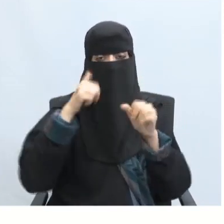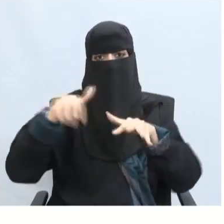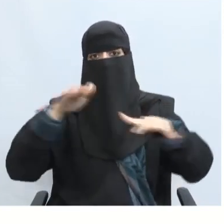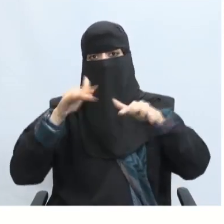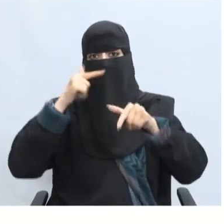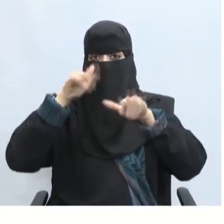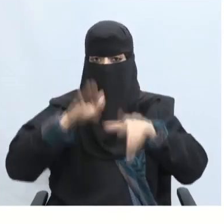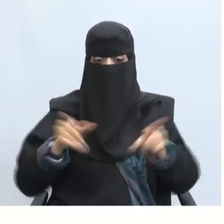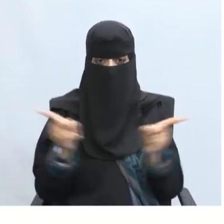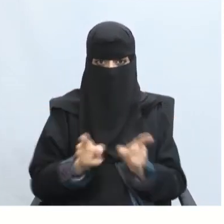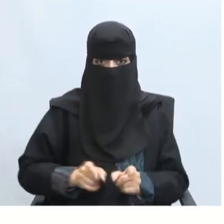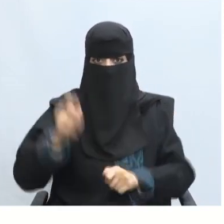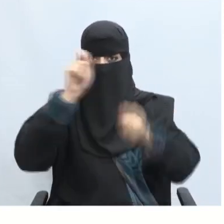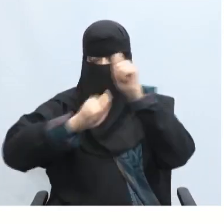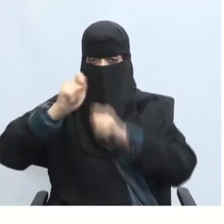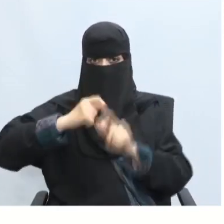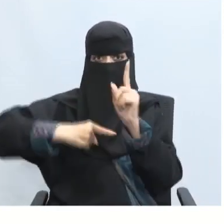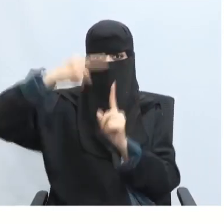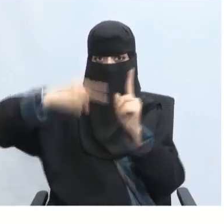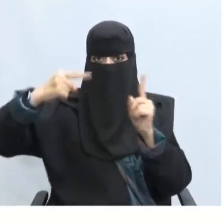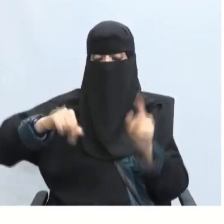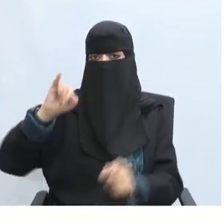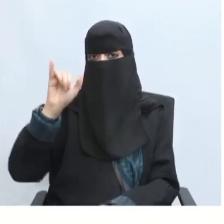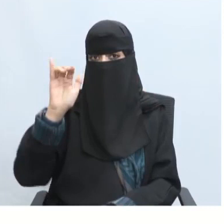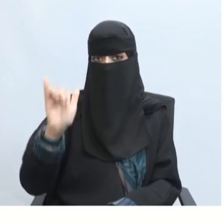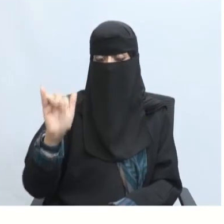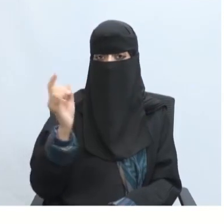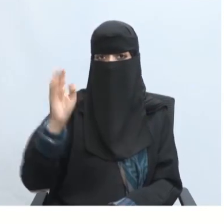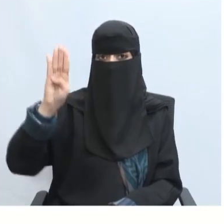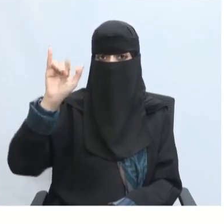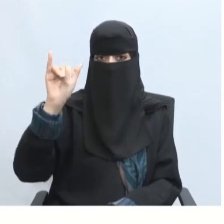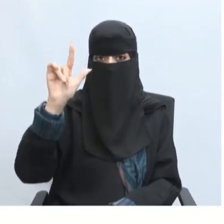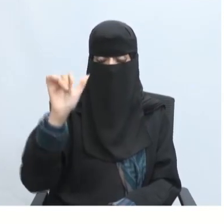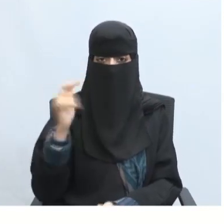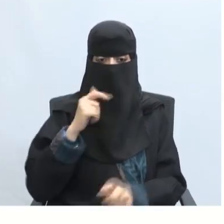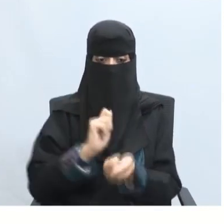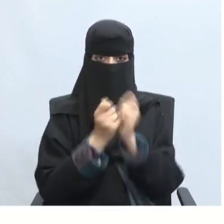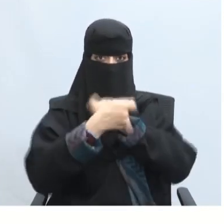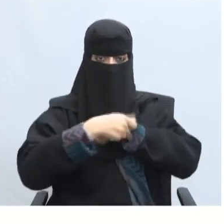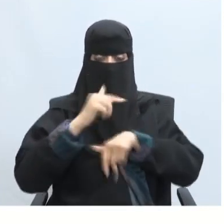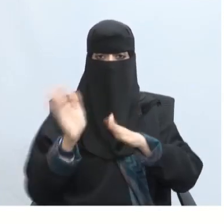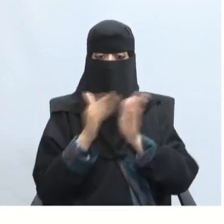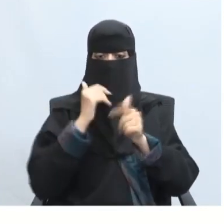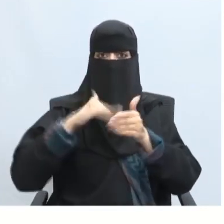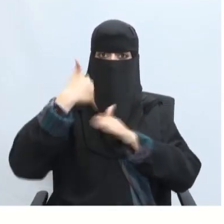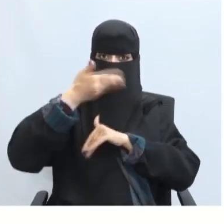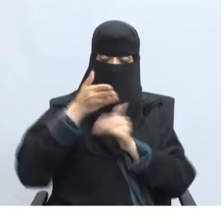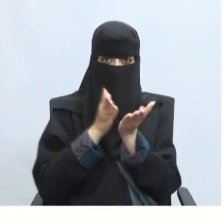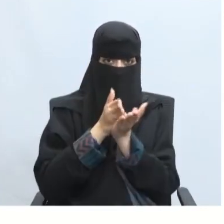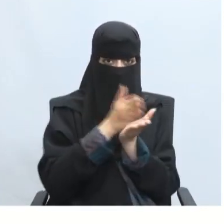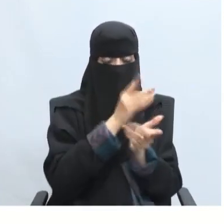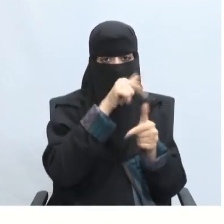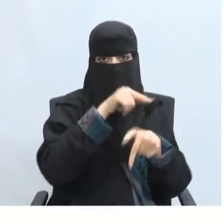ويتم تحديده باستعمال مقياس ميرك للمعدل بعد ذلك تطرقنا